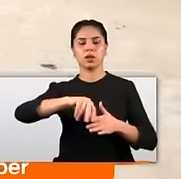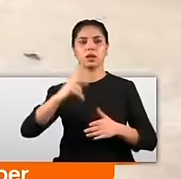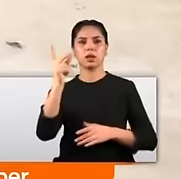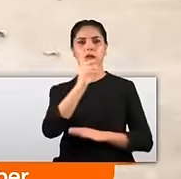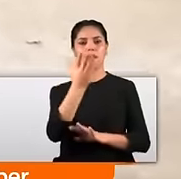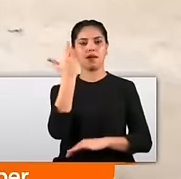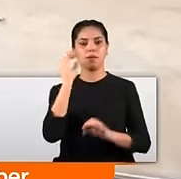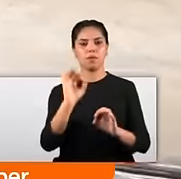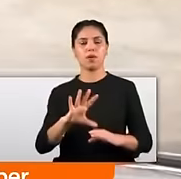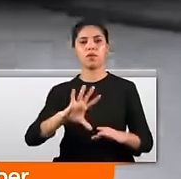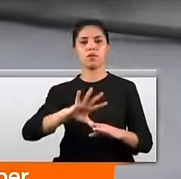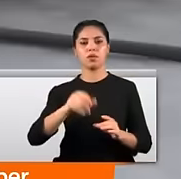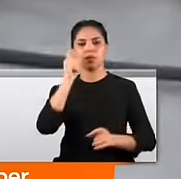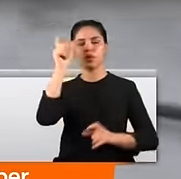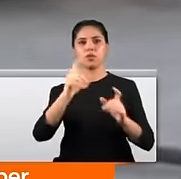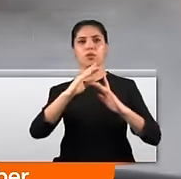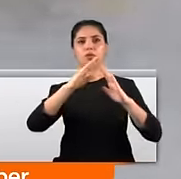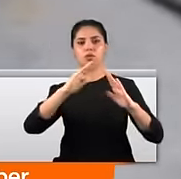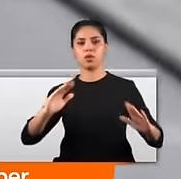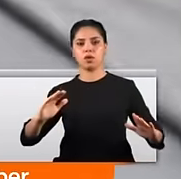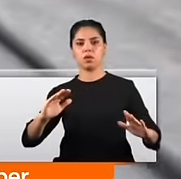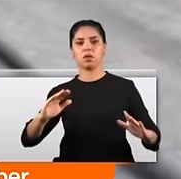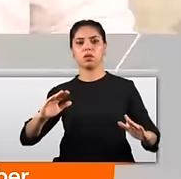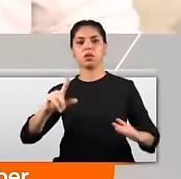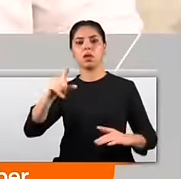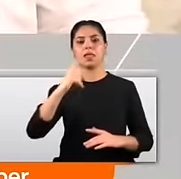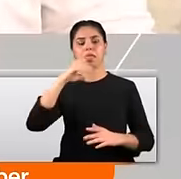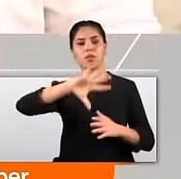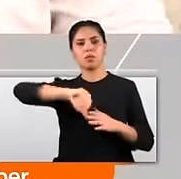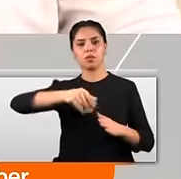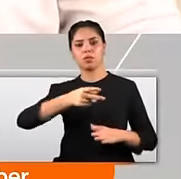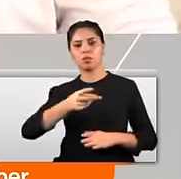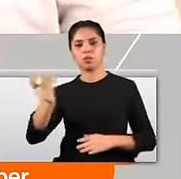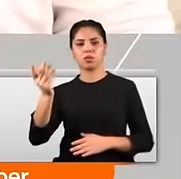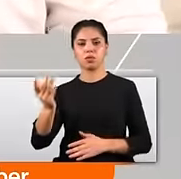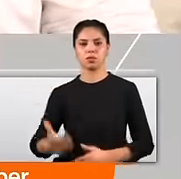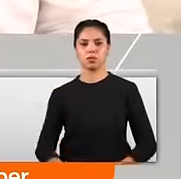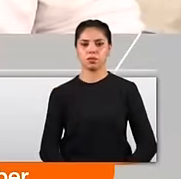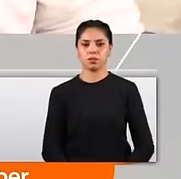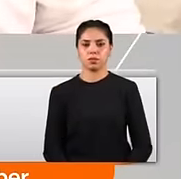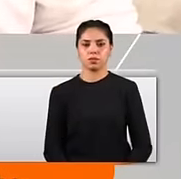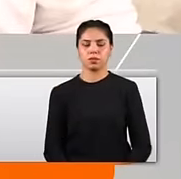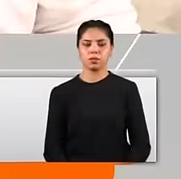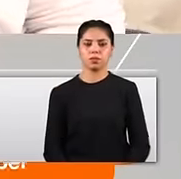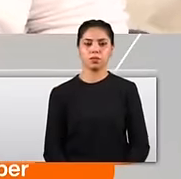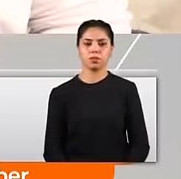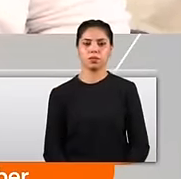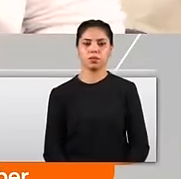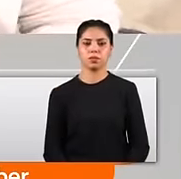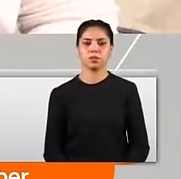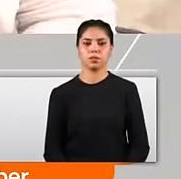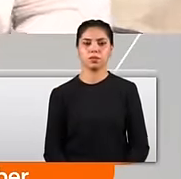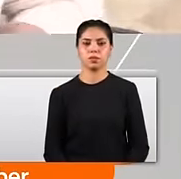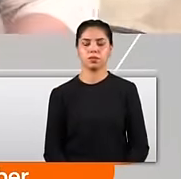önce başladı. Hırsızlar çatıdaki kurşunları peyderpey çalıp götürdü. Güvenlik kırısının açılısı olmayan yerlerde alıyorlar, götürüyorlar. Şimdi gece